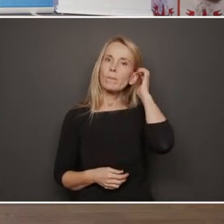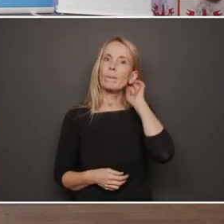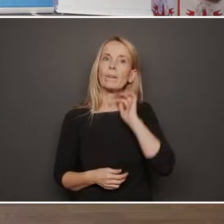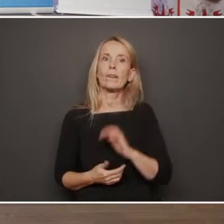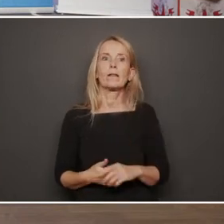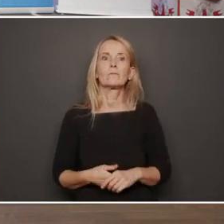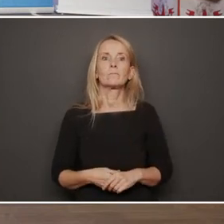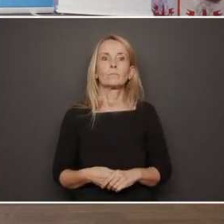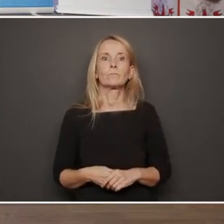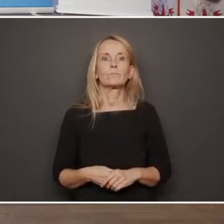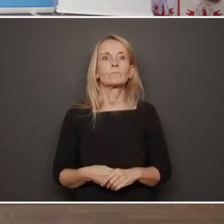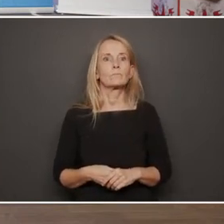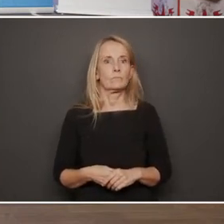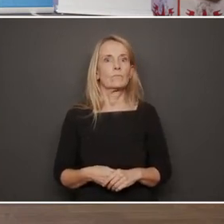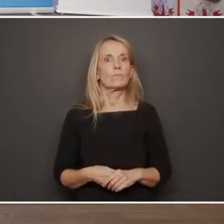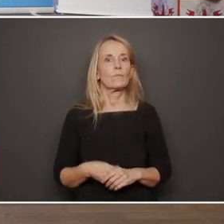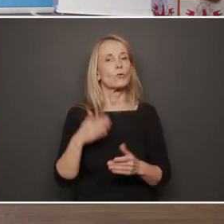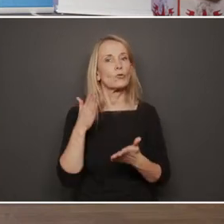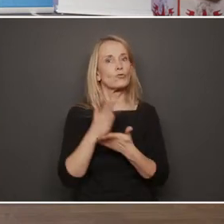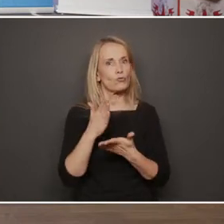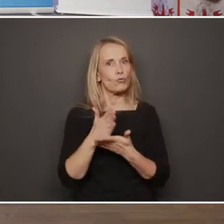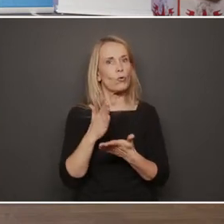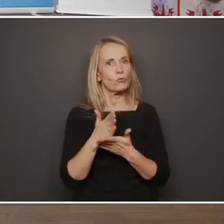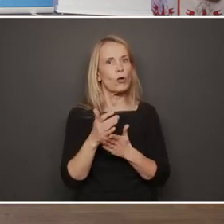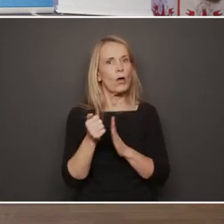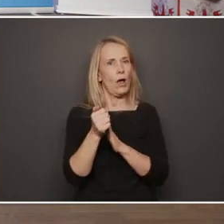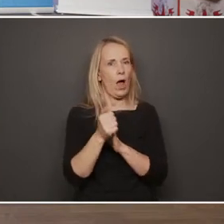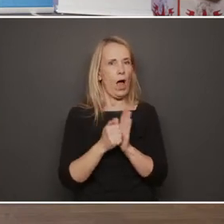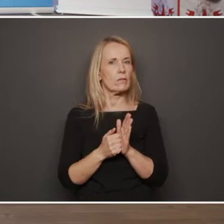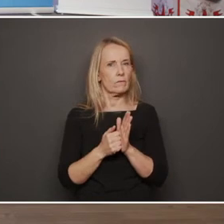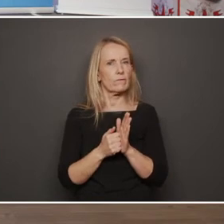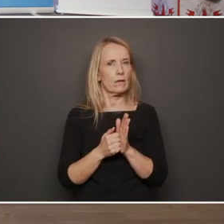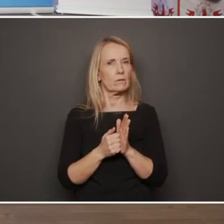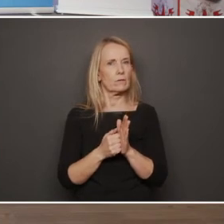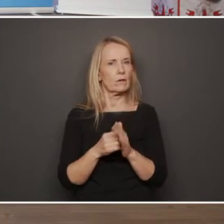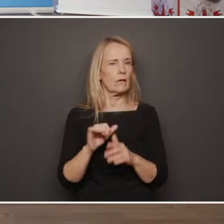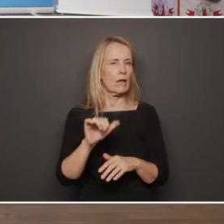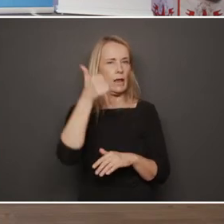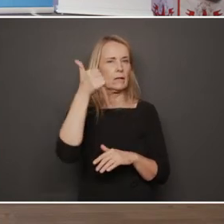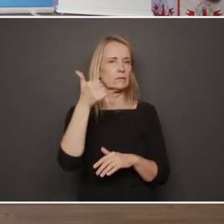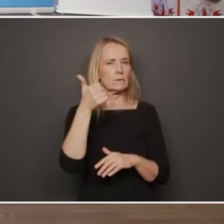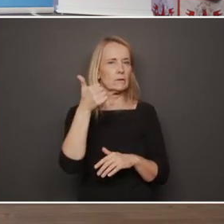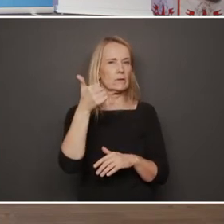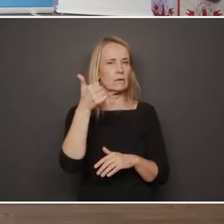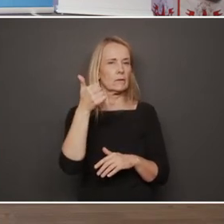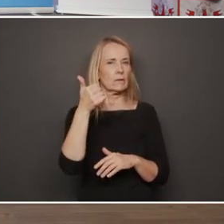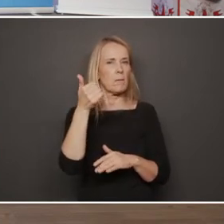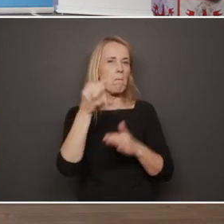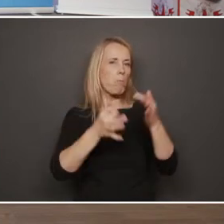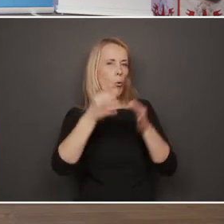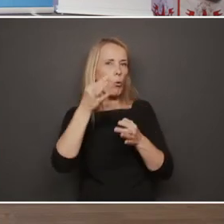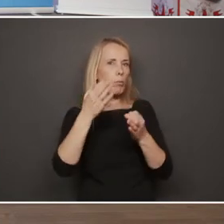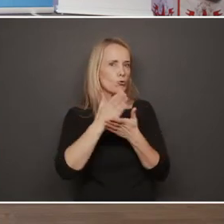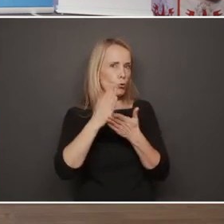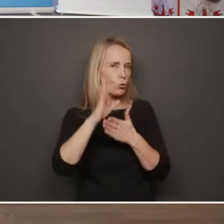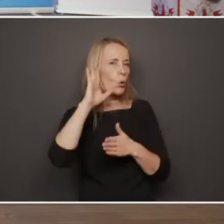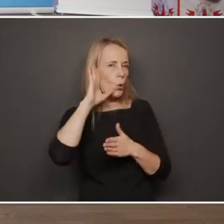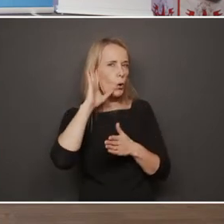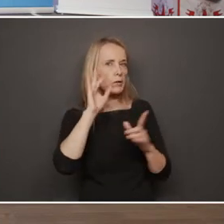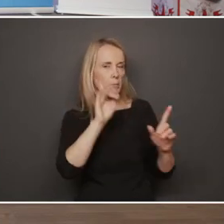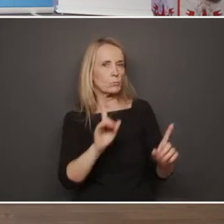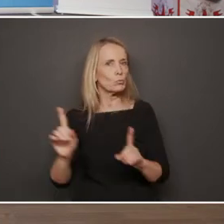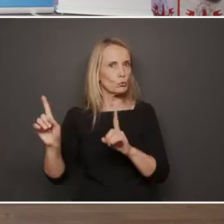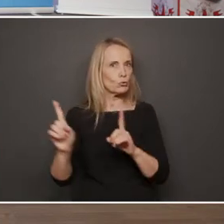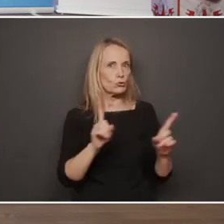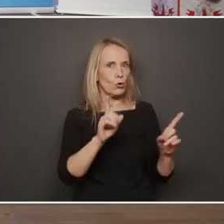Wir haben schon zu Beginn eine erste Kostprobe gehört. Musikalisch wird uns